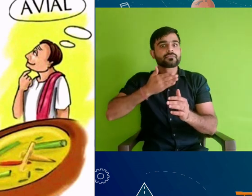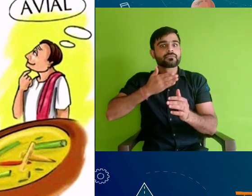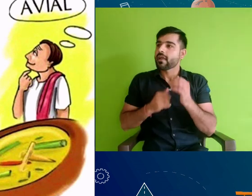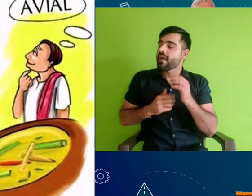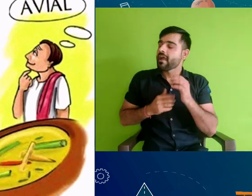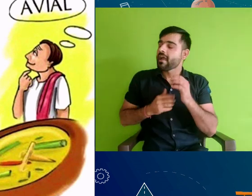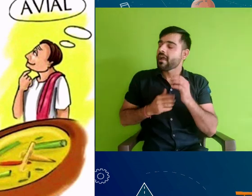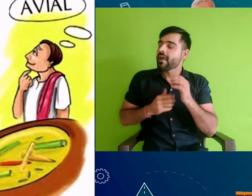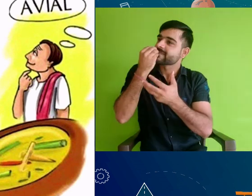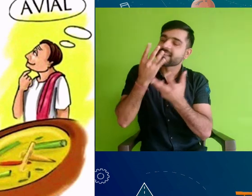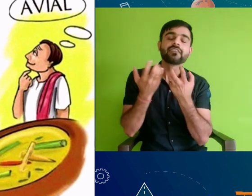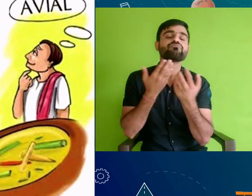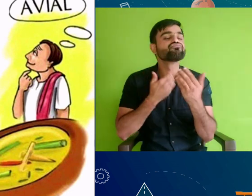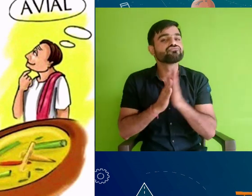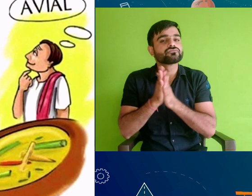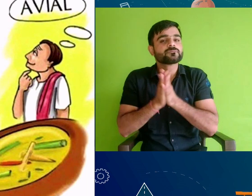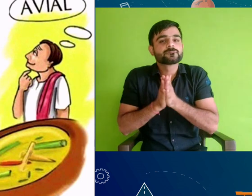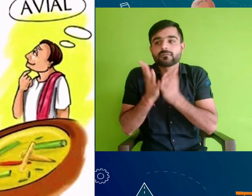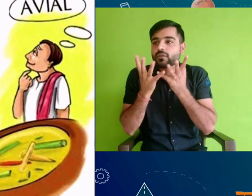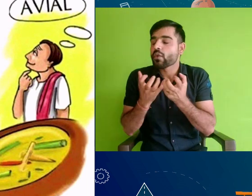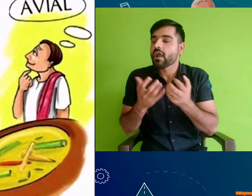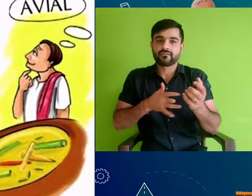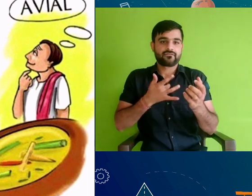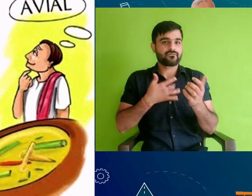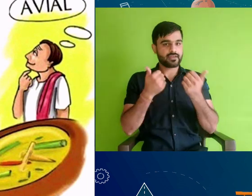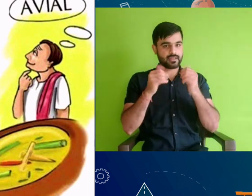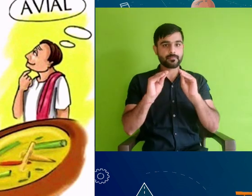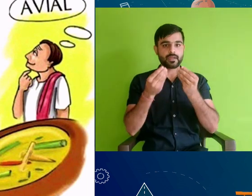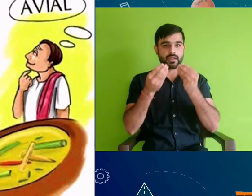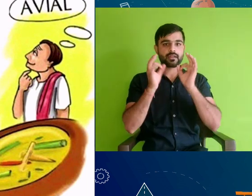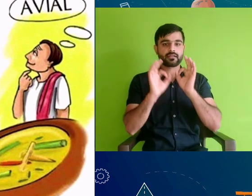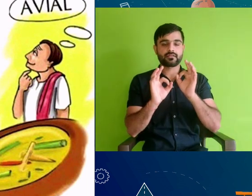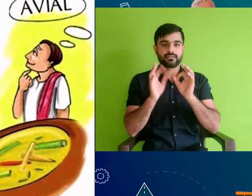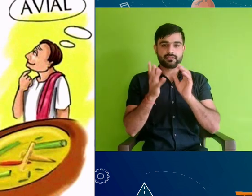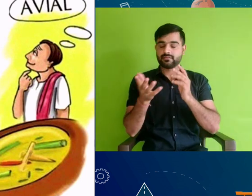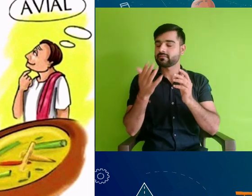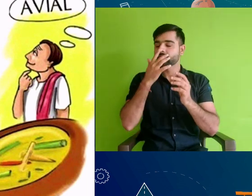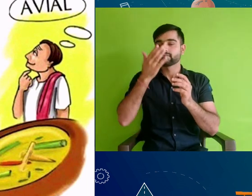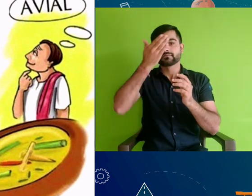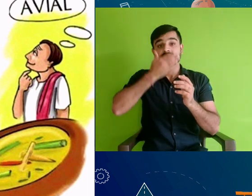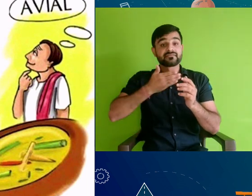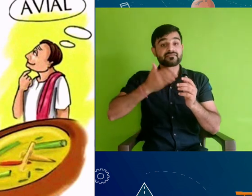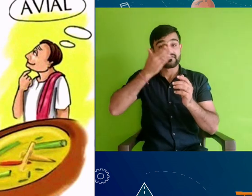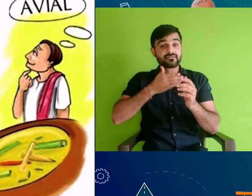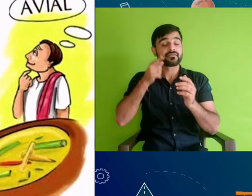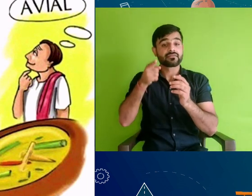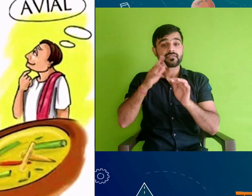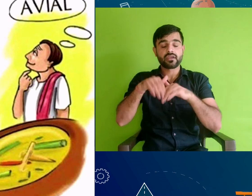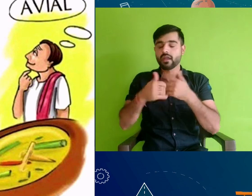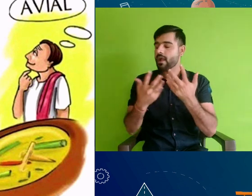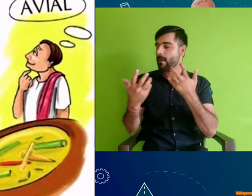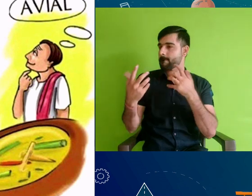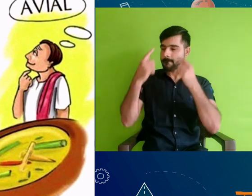की तरफ और हमें बहुत ही अच्छा लगता है कि वो जो खुशबू है वो हमें किस तरीके से अट्रैक्ट करती है टुवर्ड